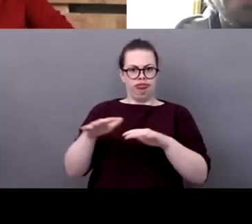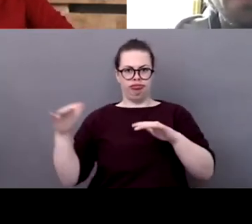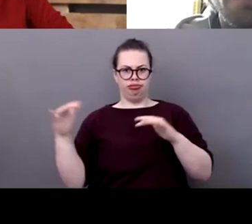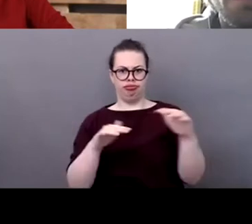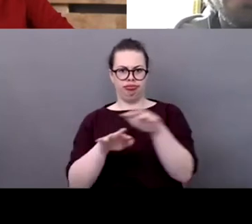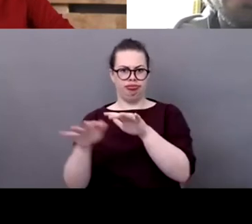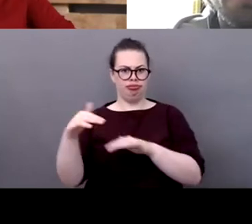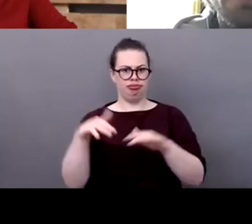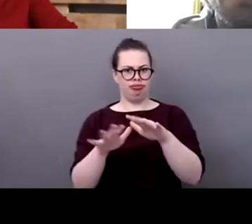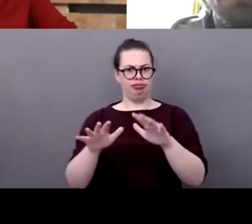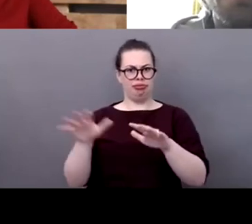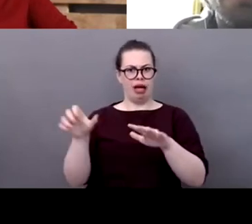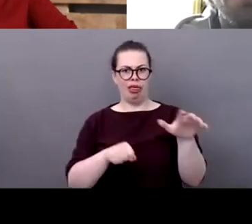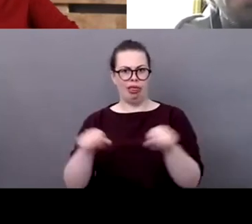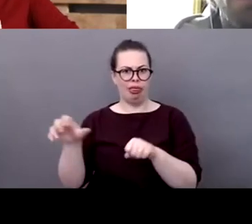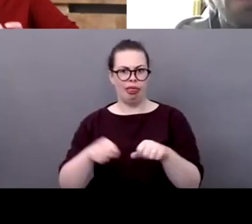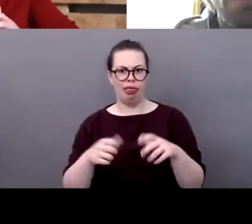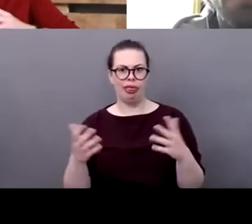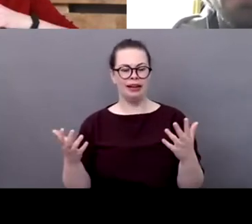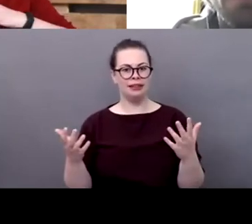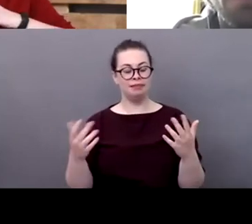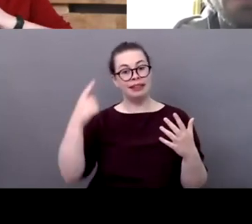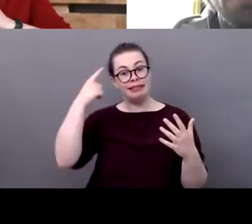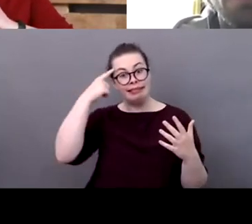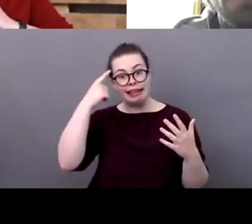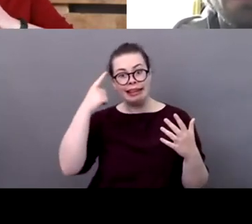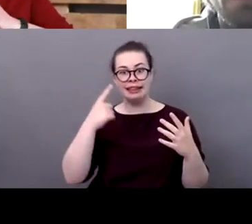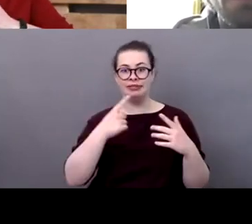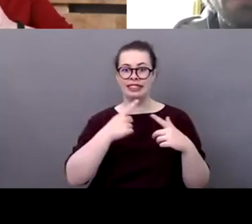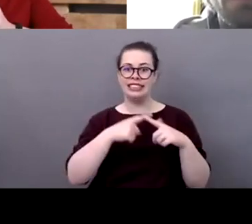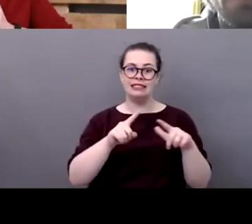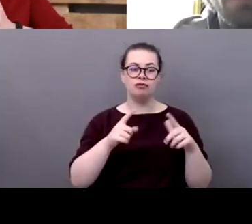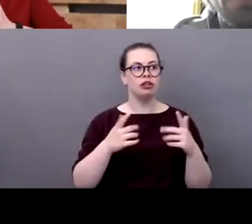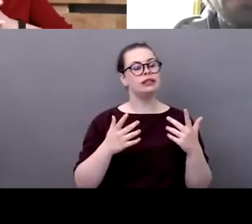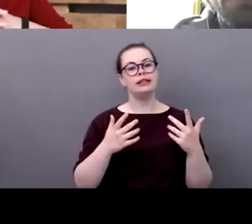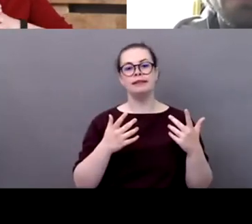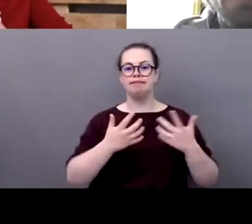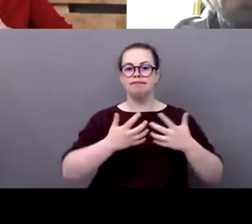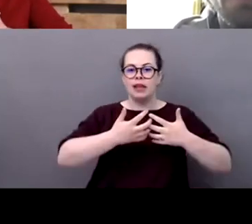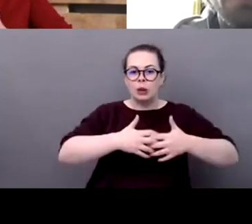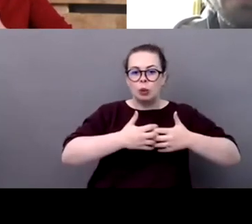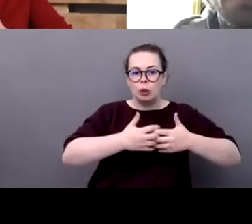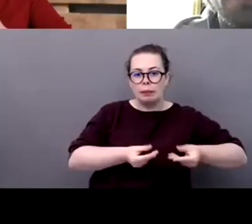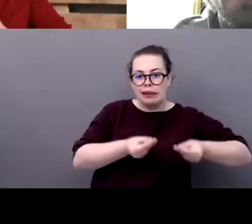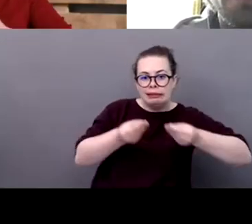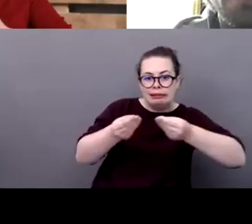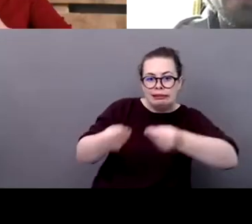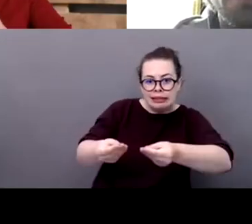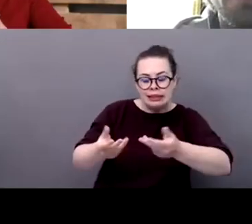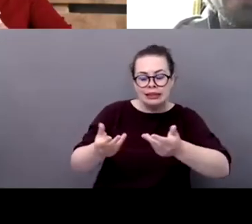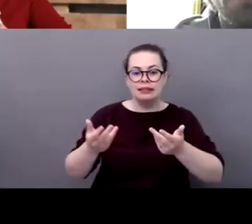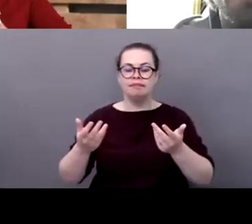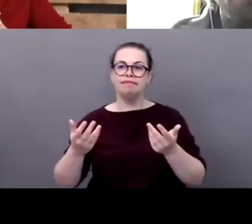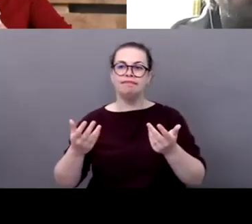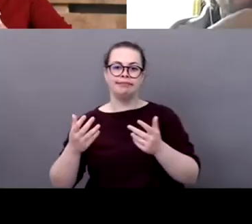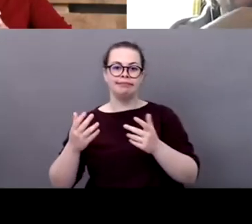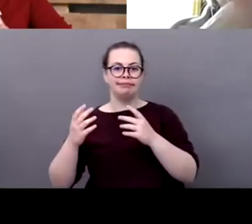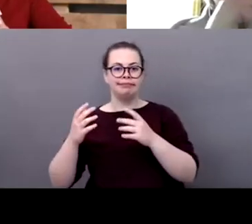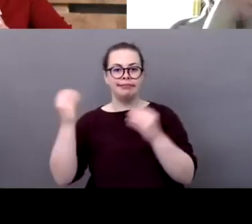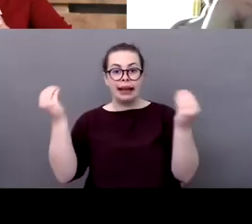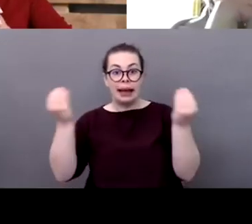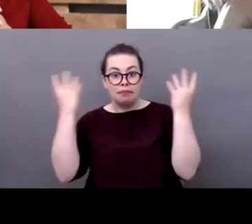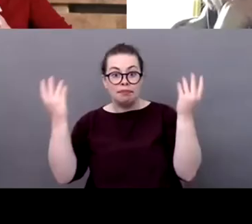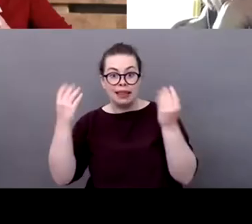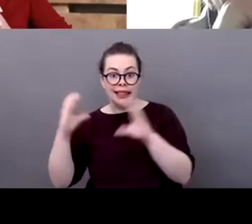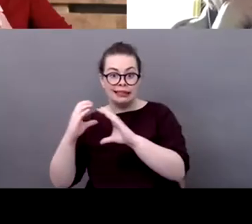de multiples équipements, infrastructures telles que le balisage, le ravitaillement, les transports, l'hébergement. Et donc, c'est vrai qu'organiser une